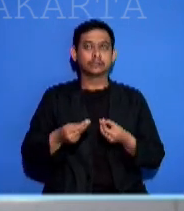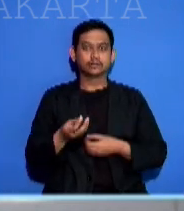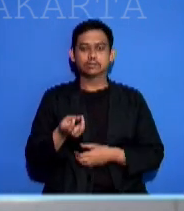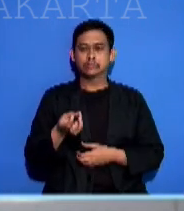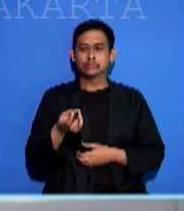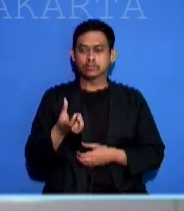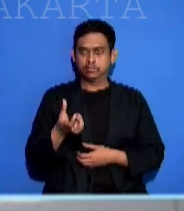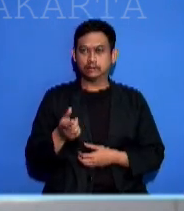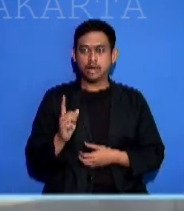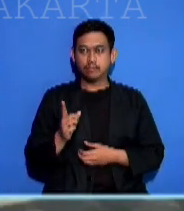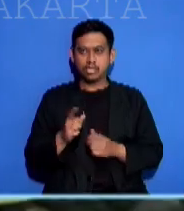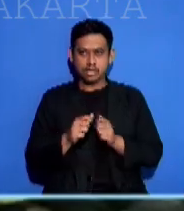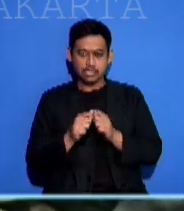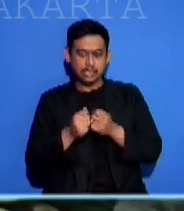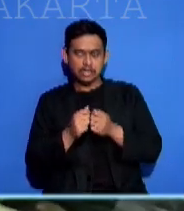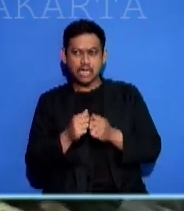harga